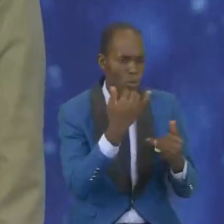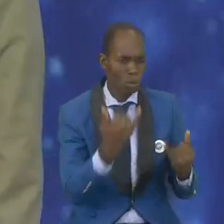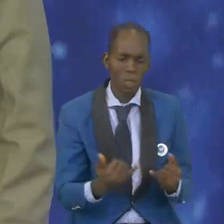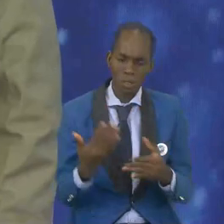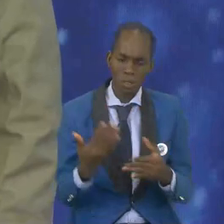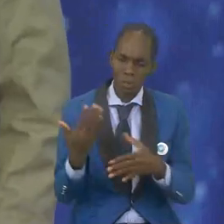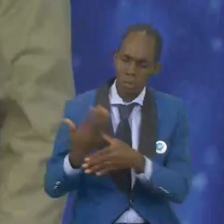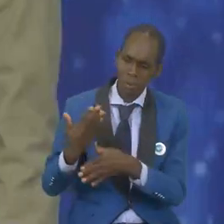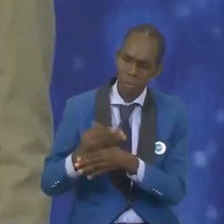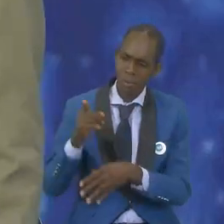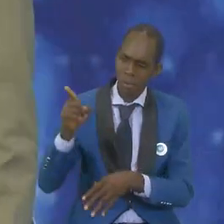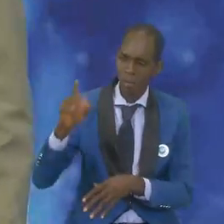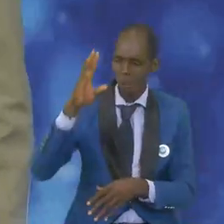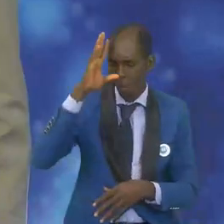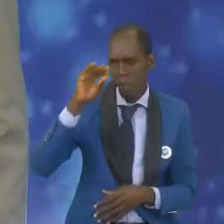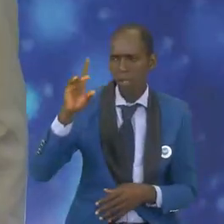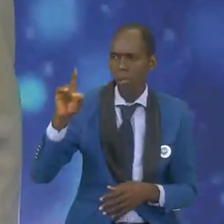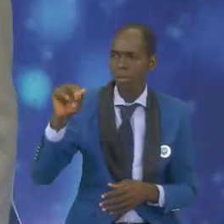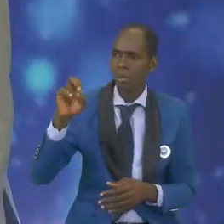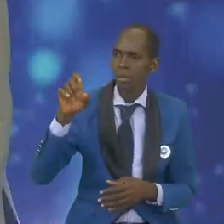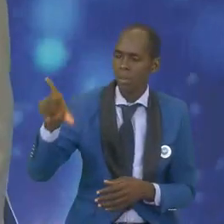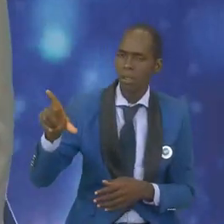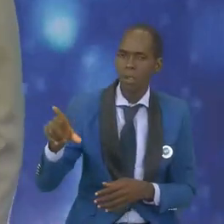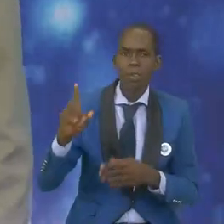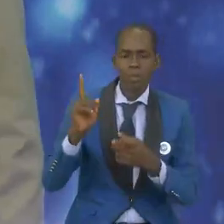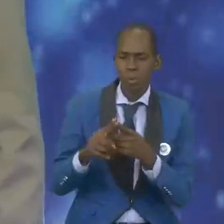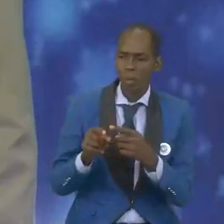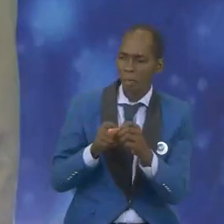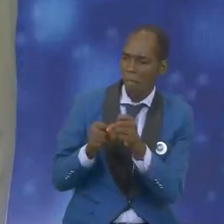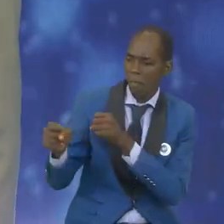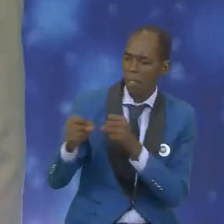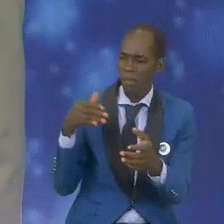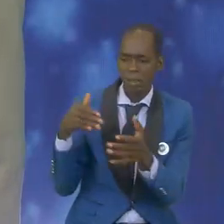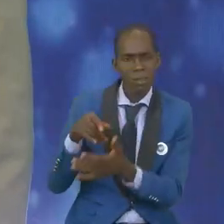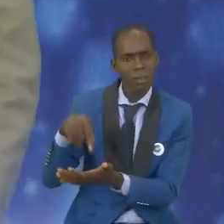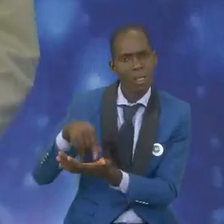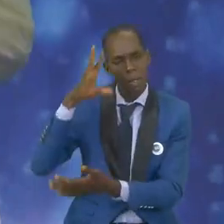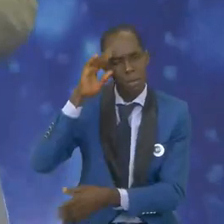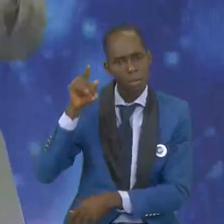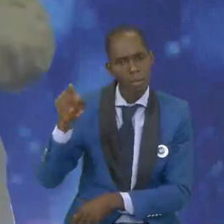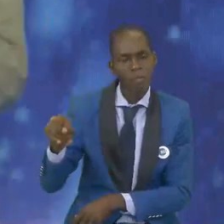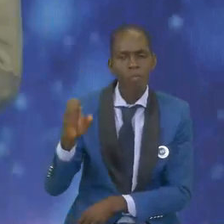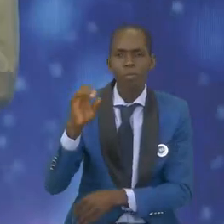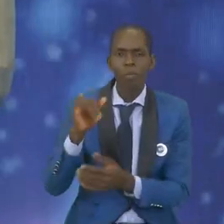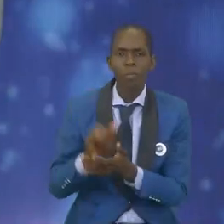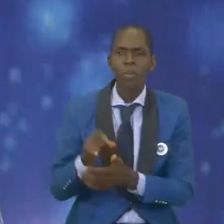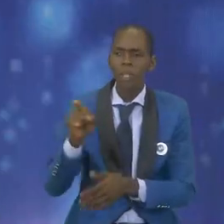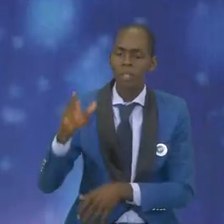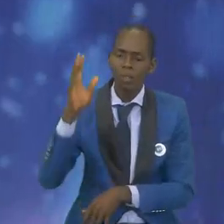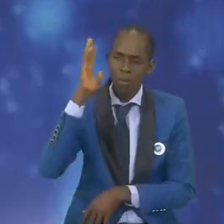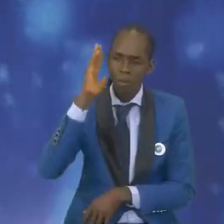Pourquoi veux-tu empêcher l'homme? Pourquoi veux-tu empêcher Daniel de